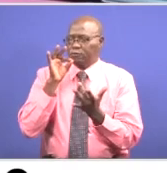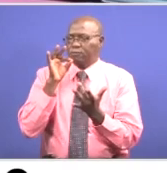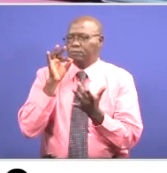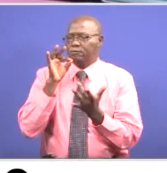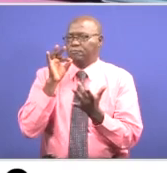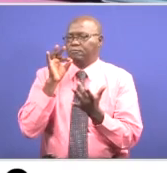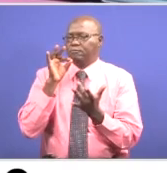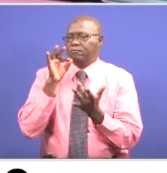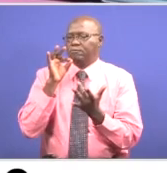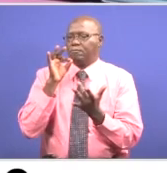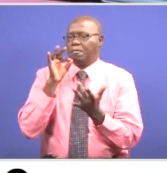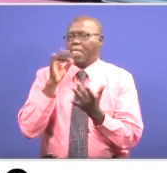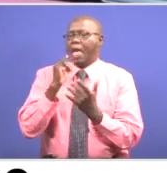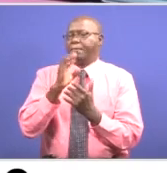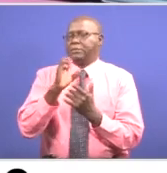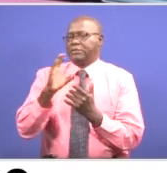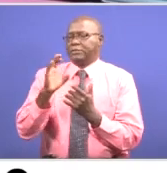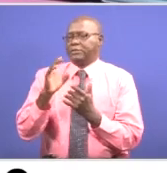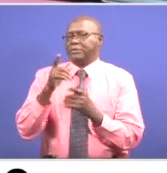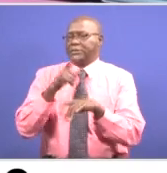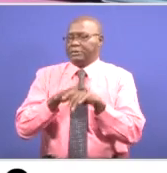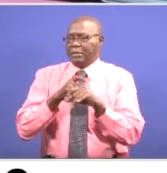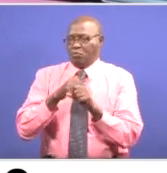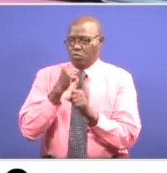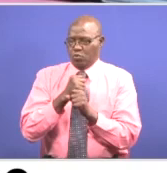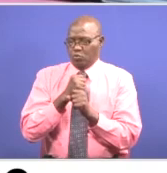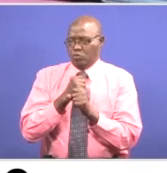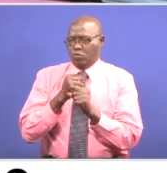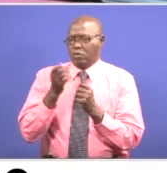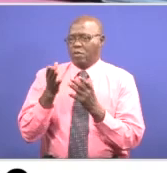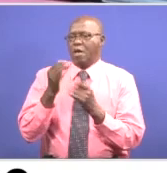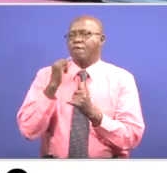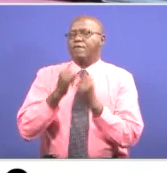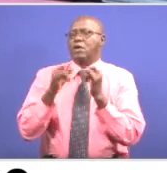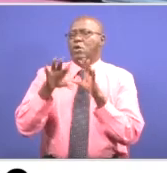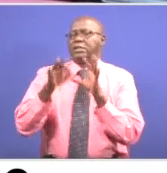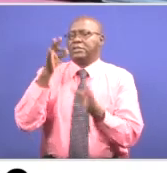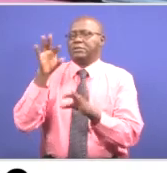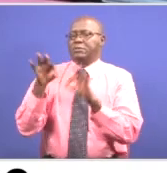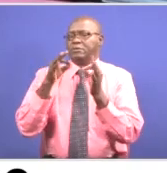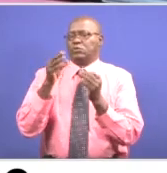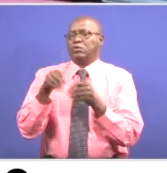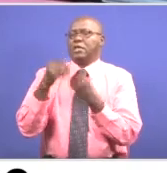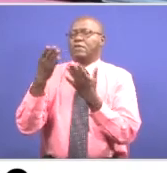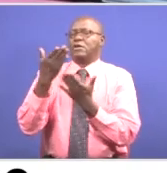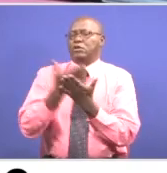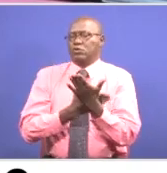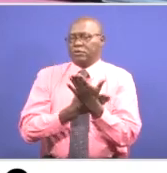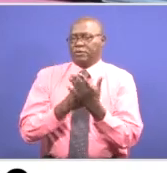ya huko kwa IEBC, wakati walikuwa wanafanya final assessment ya kupatiana results.